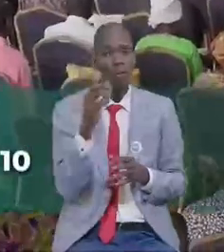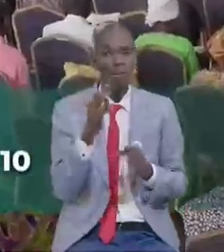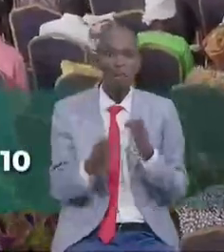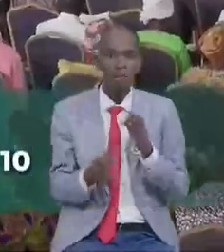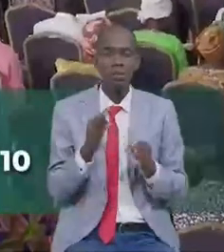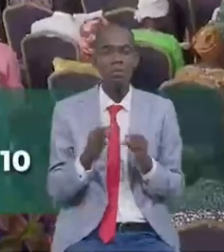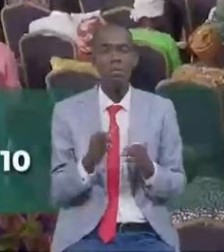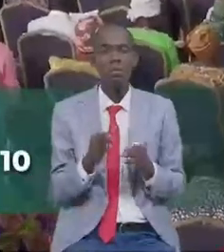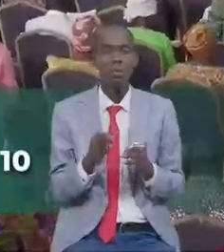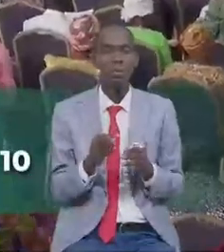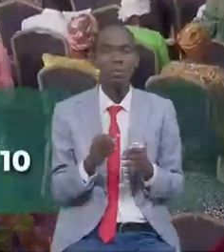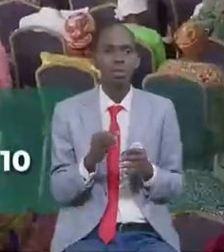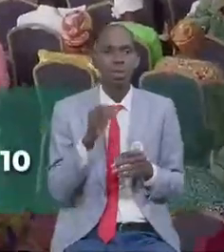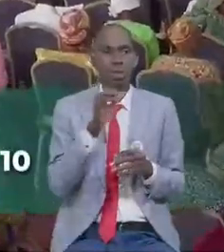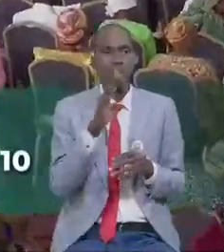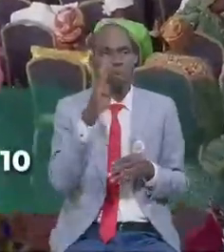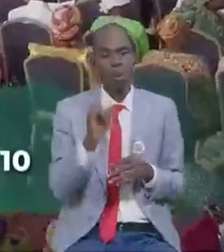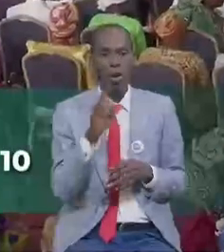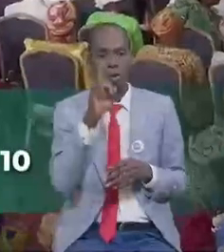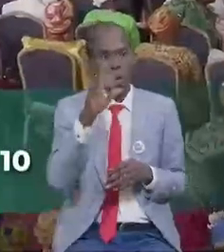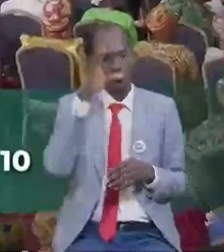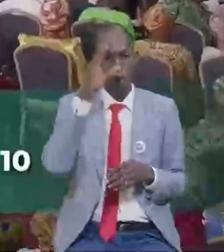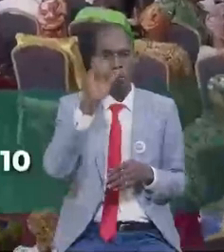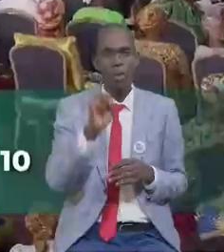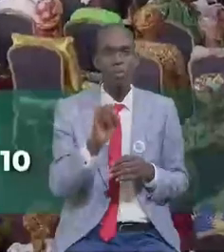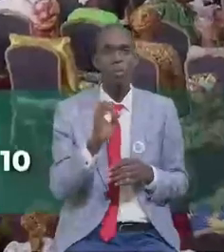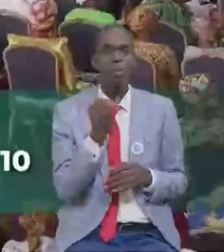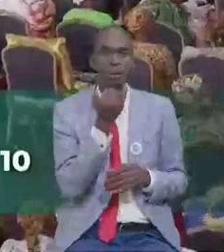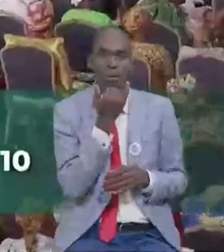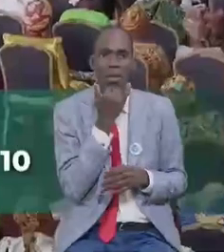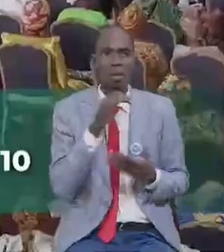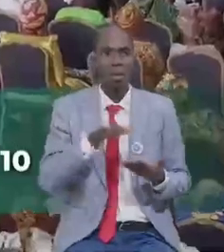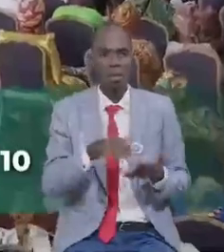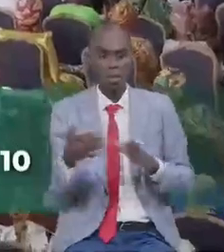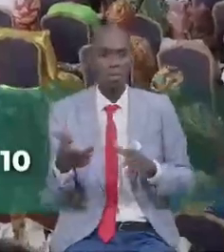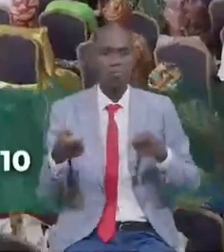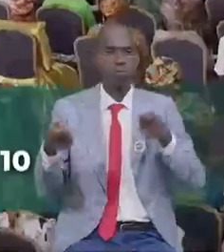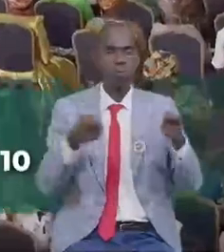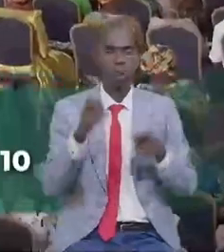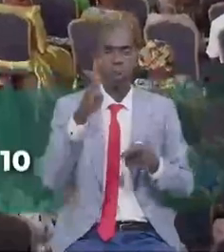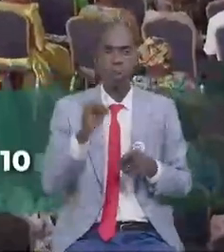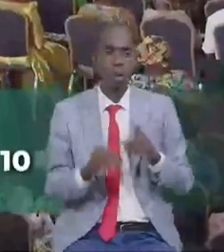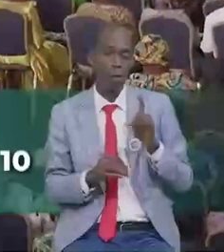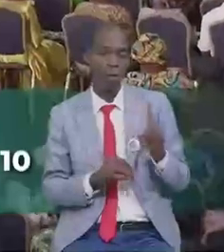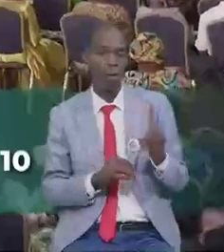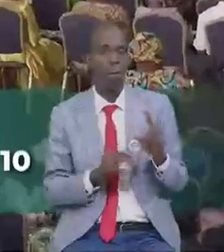d'un seul Adam, la mort a régné par lui seul.